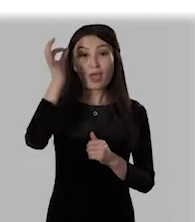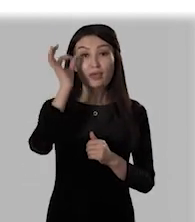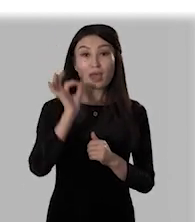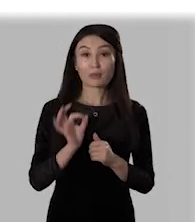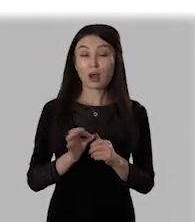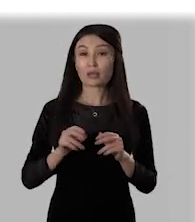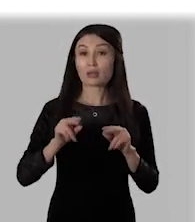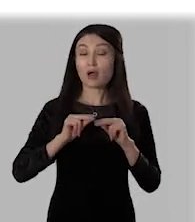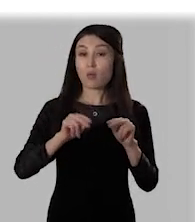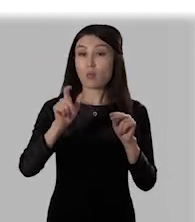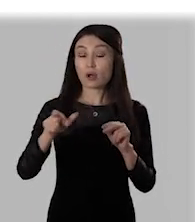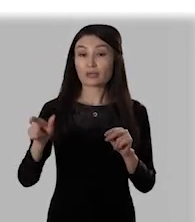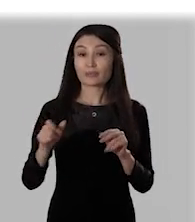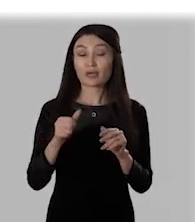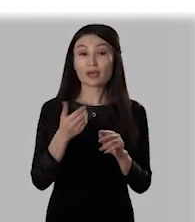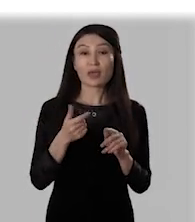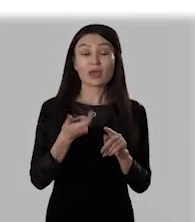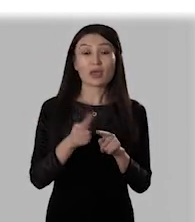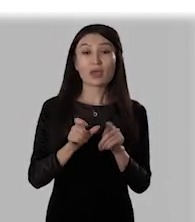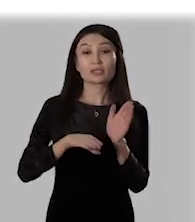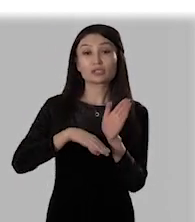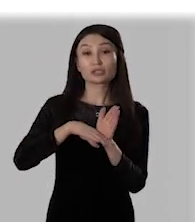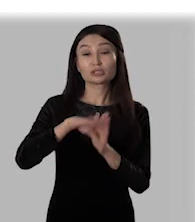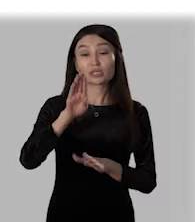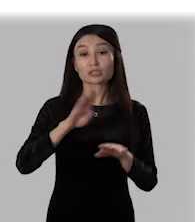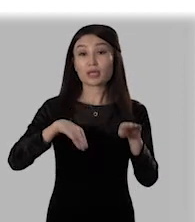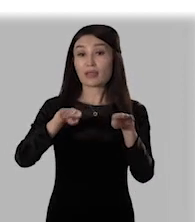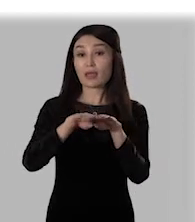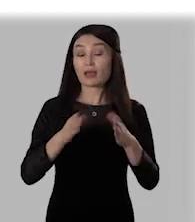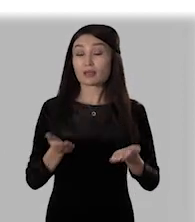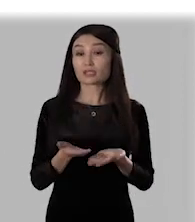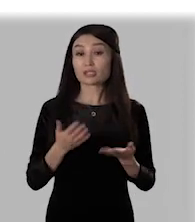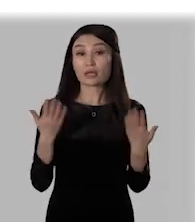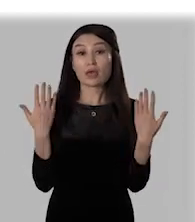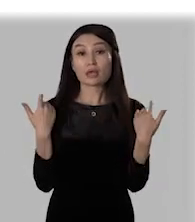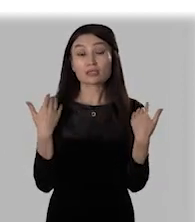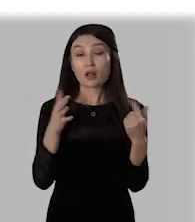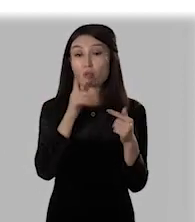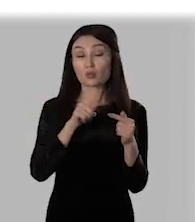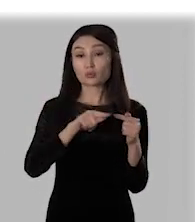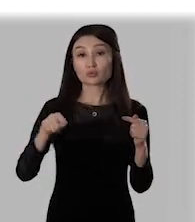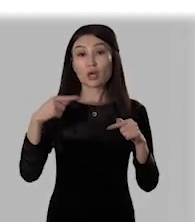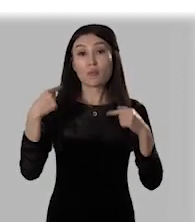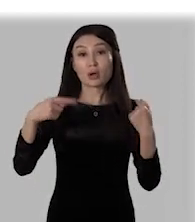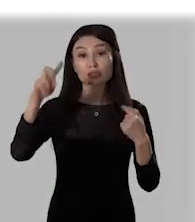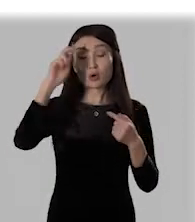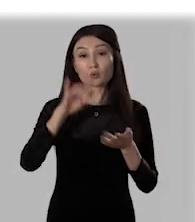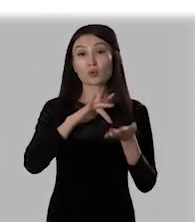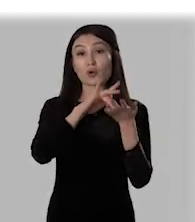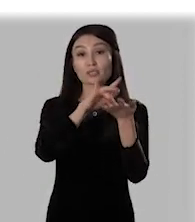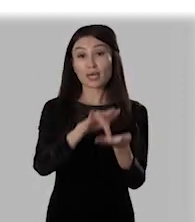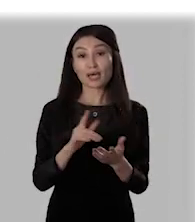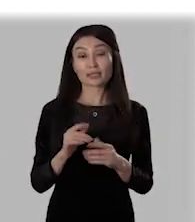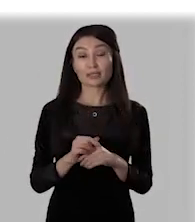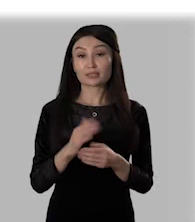Германияда мугалимдер эң жакшы деңгээлде жашайт. Эс алуу учурунда башка өлкөлөргө саякатка